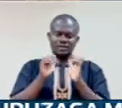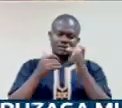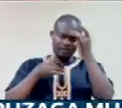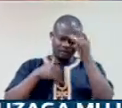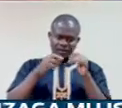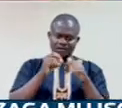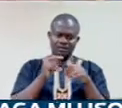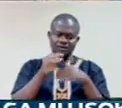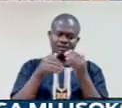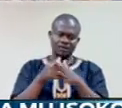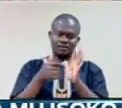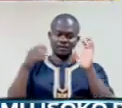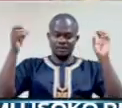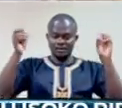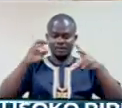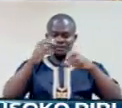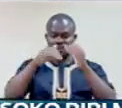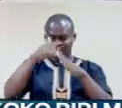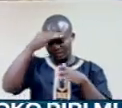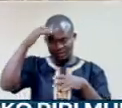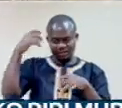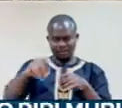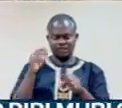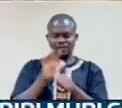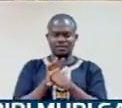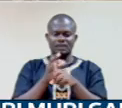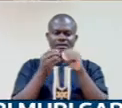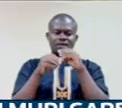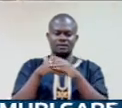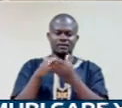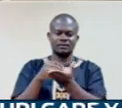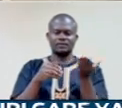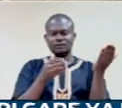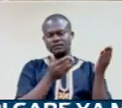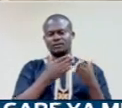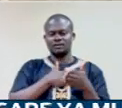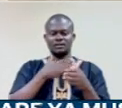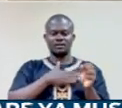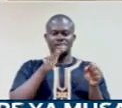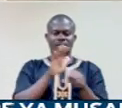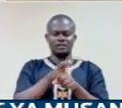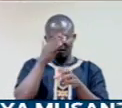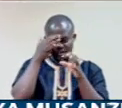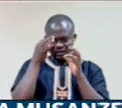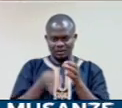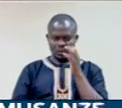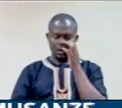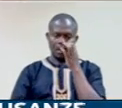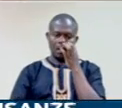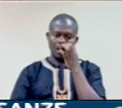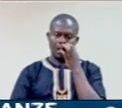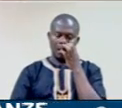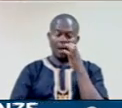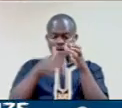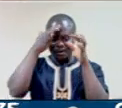cya coronavirus byagaragaraga ko bigoye cyane. Abacururizaga muri iri soko bakiranye ibyishimo byinshi iki cyemezo.